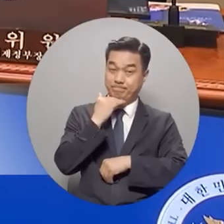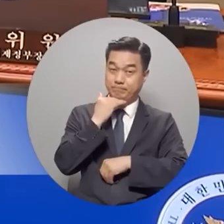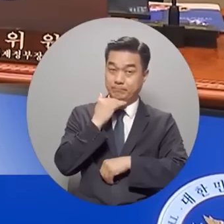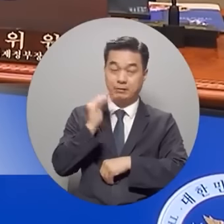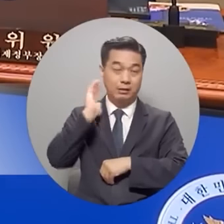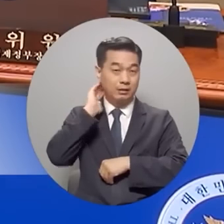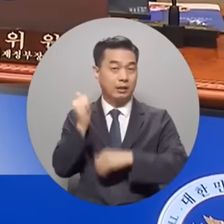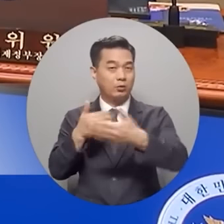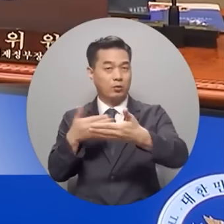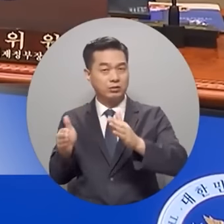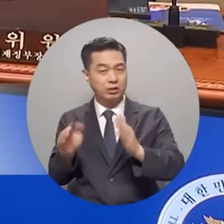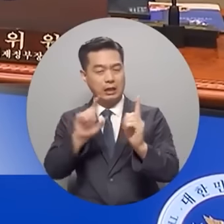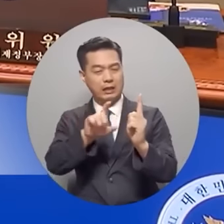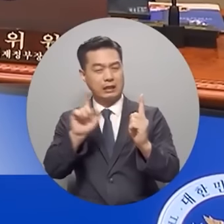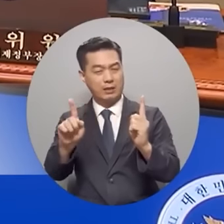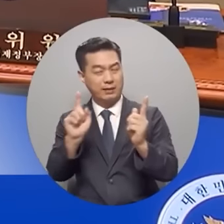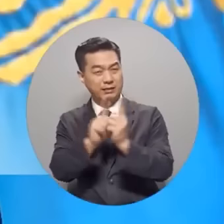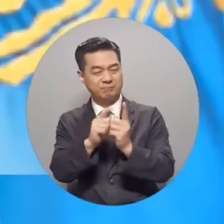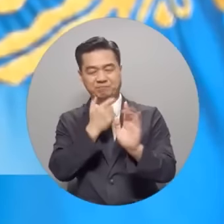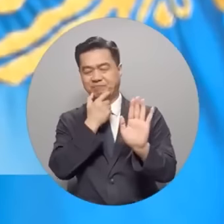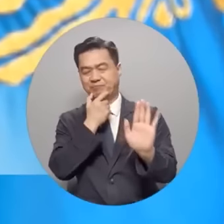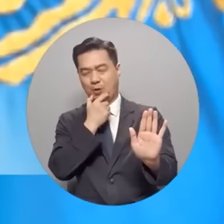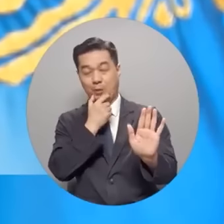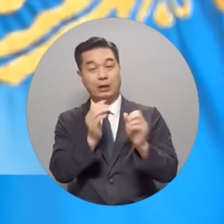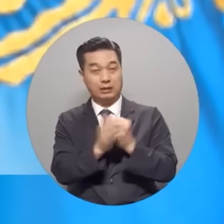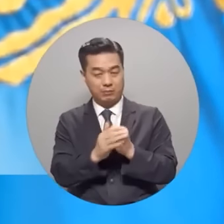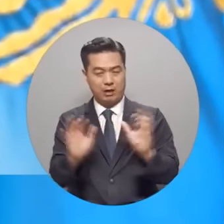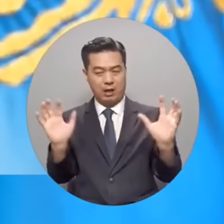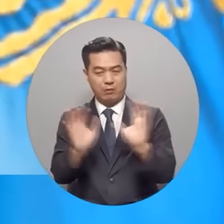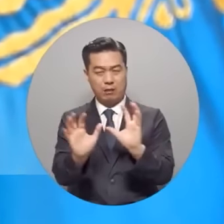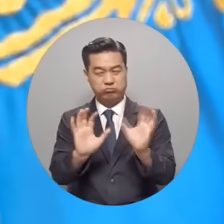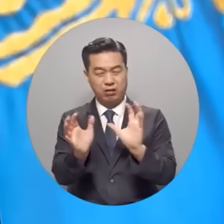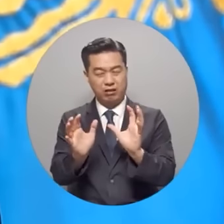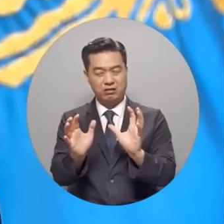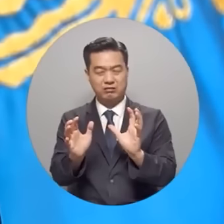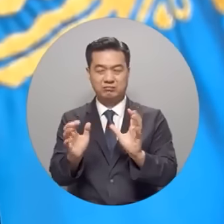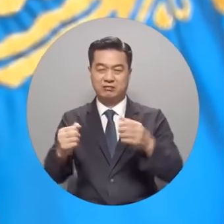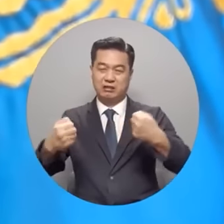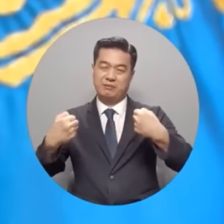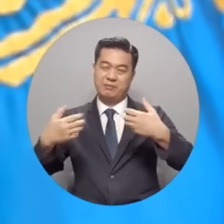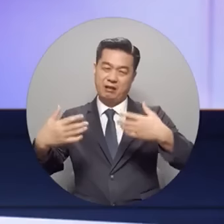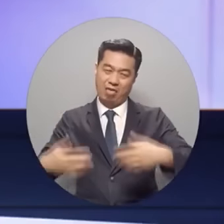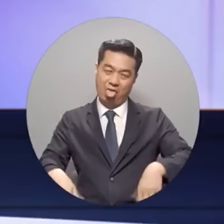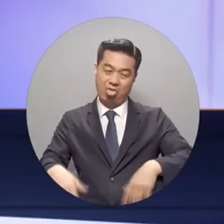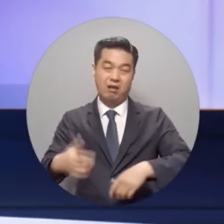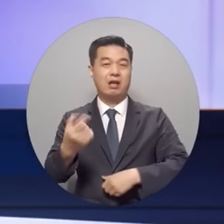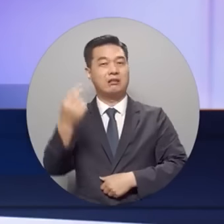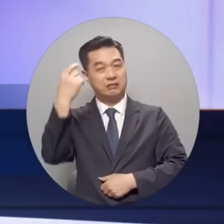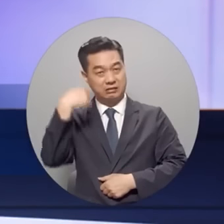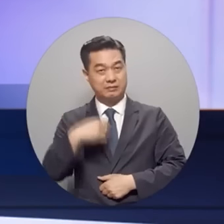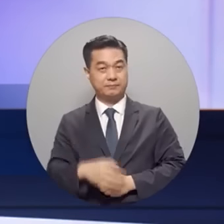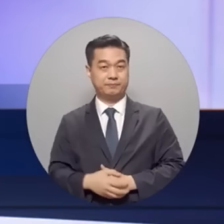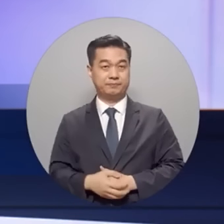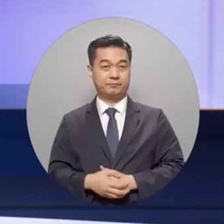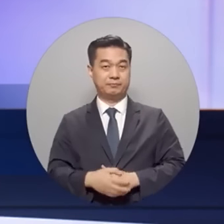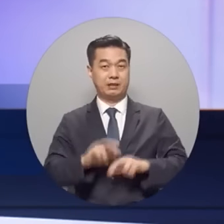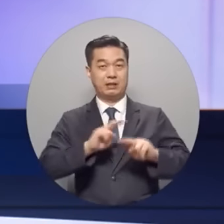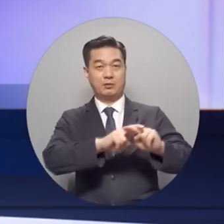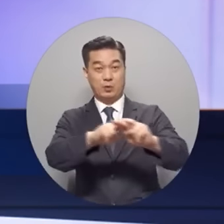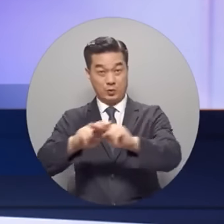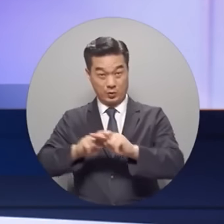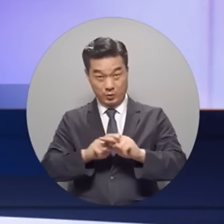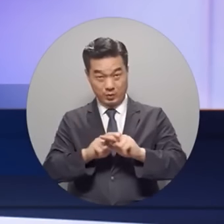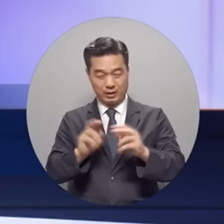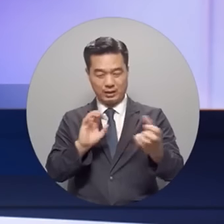대통령실이 독대 거부 의사를 밝히면서 만찬 모임 자체가 힘을 잃게 됐습니다. 여러 명이서 이렇게 만찬을 하다